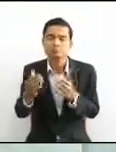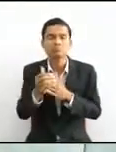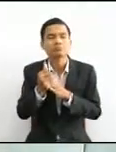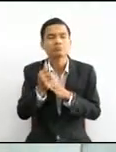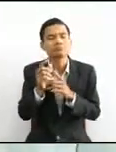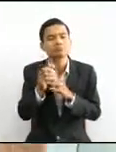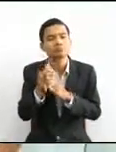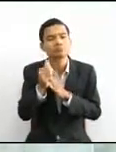mình chăng đó